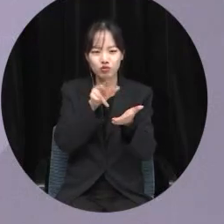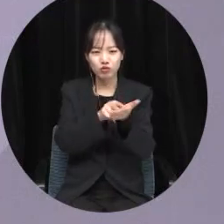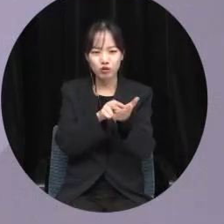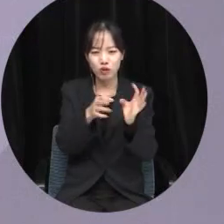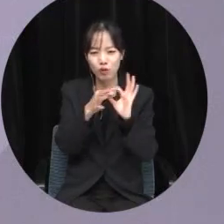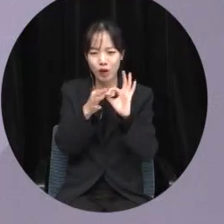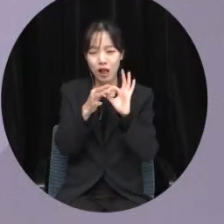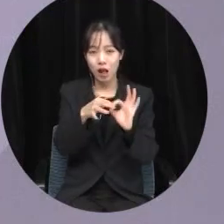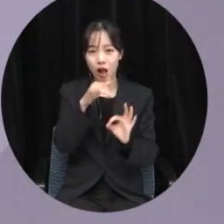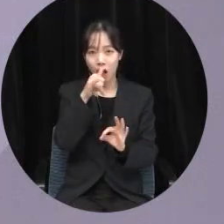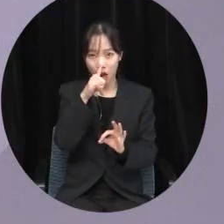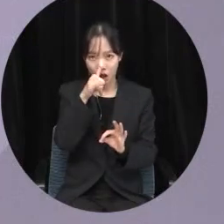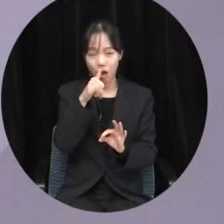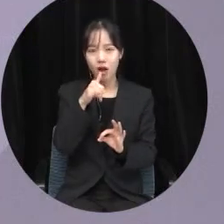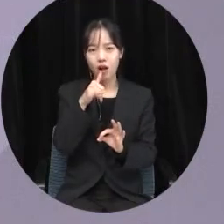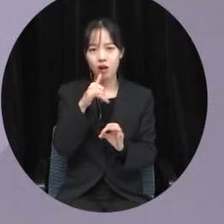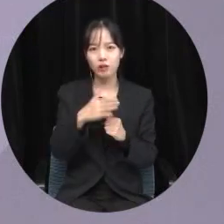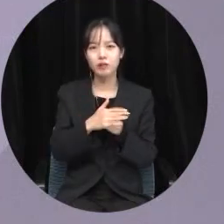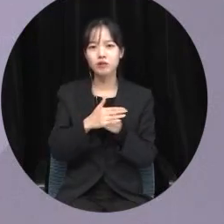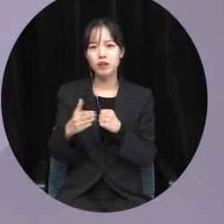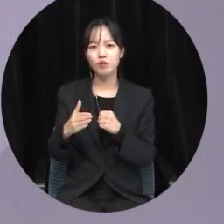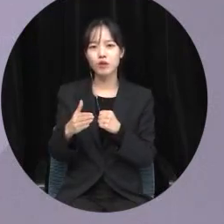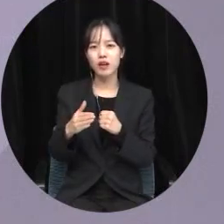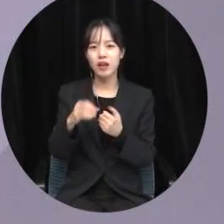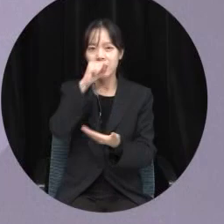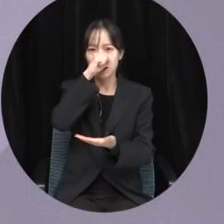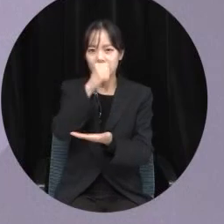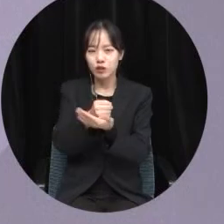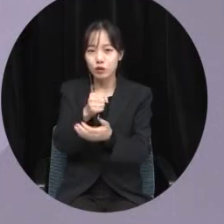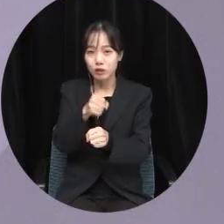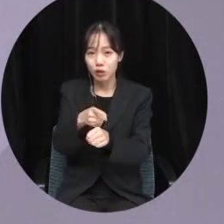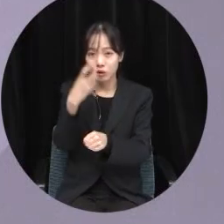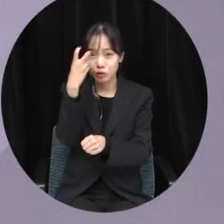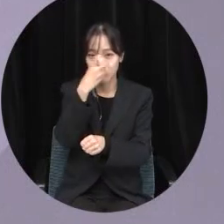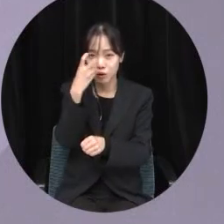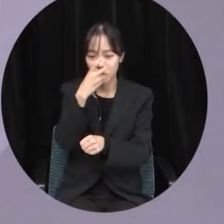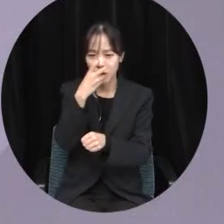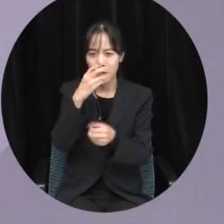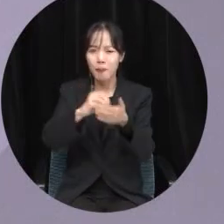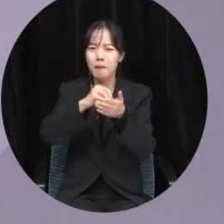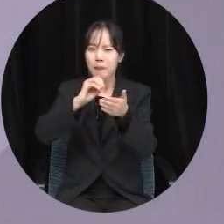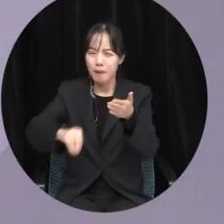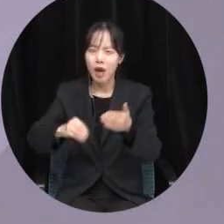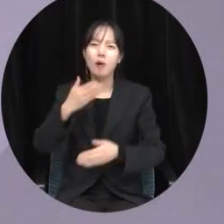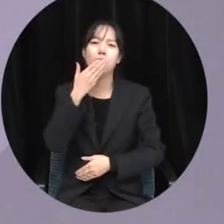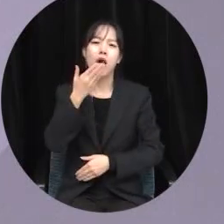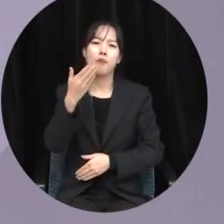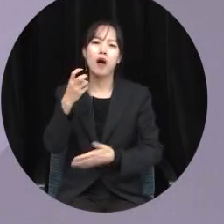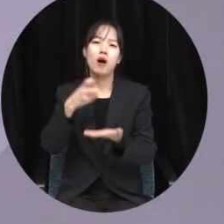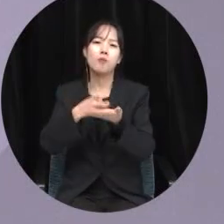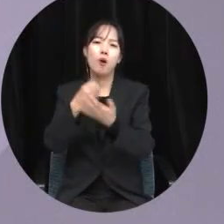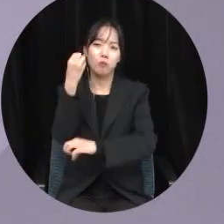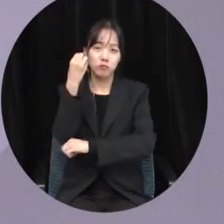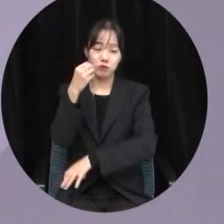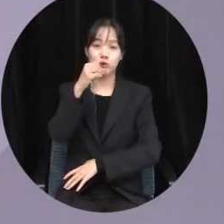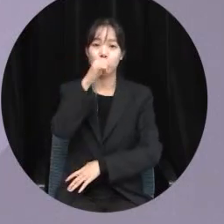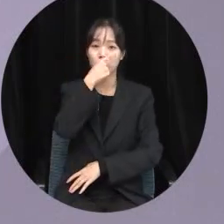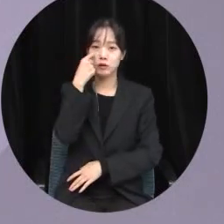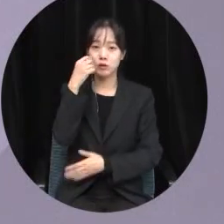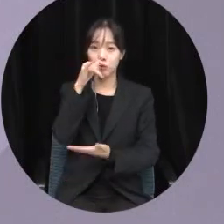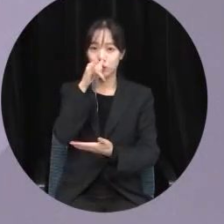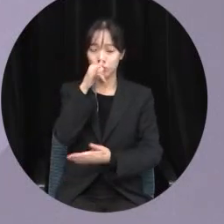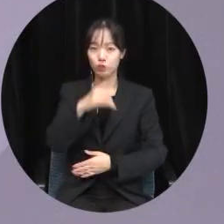경우에는 또한 그 예타 면제가 가능하도록 법적 근거가 있기도 합니다. 그리고